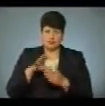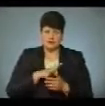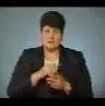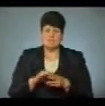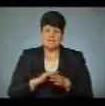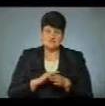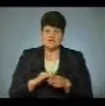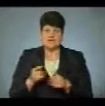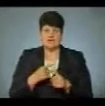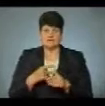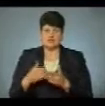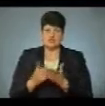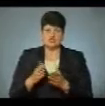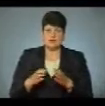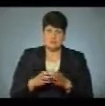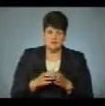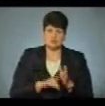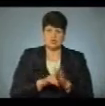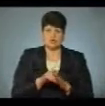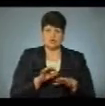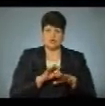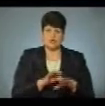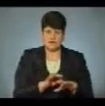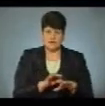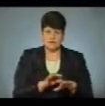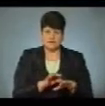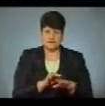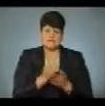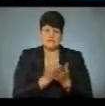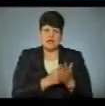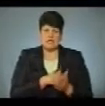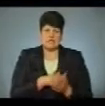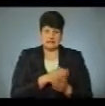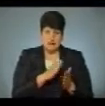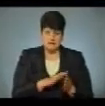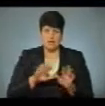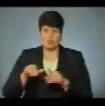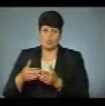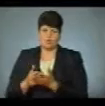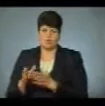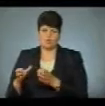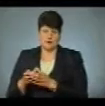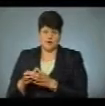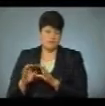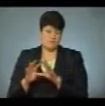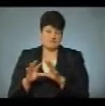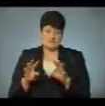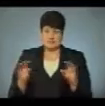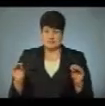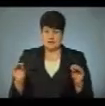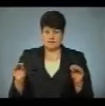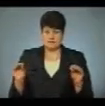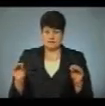і назви політичних партій. Спочатку провели жеребкування за кандидатів, тоді за політичні партії. Все